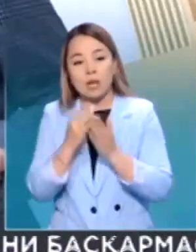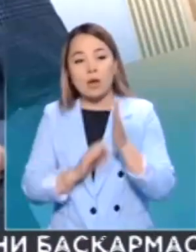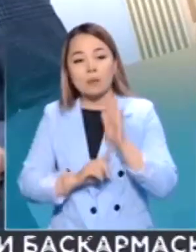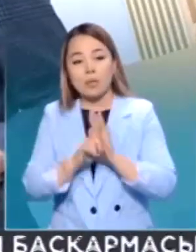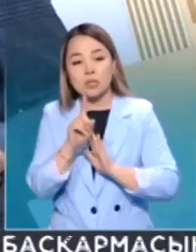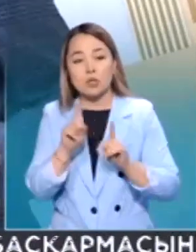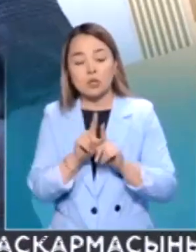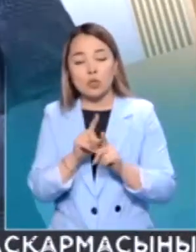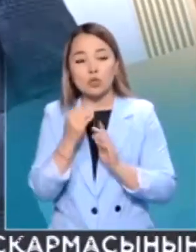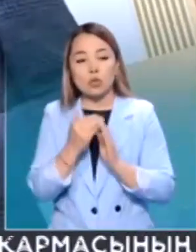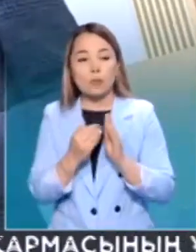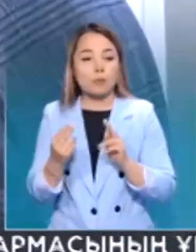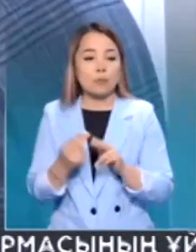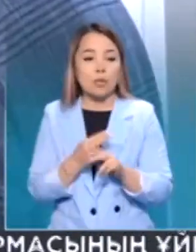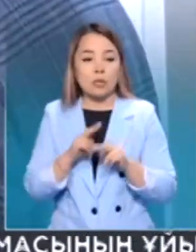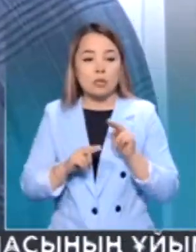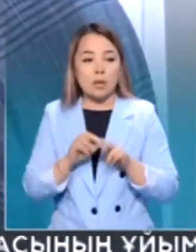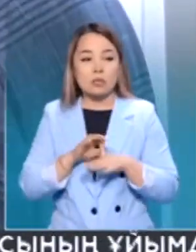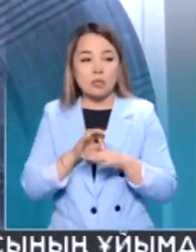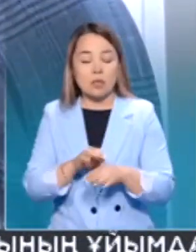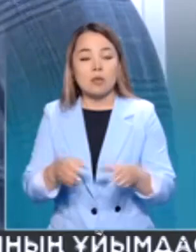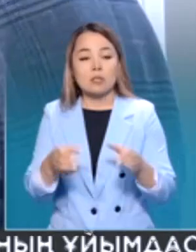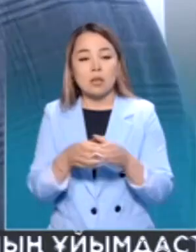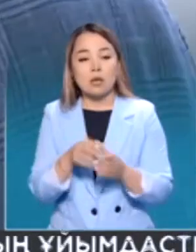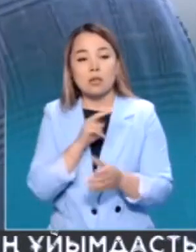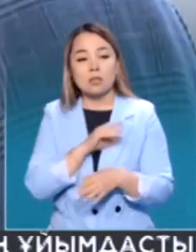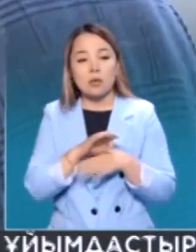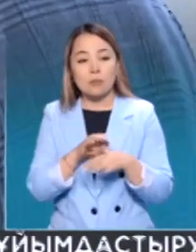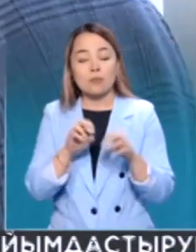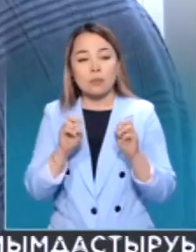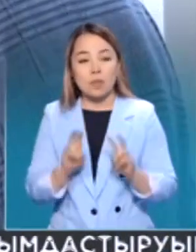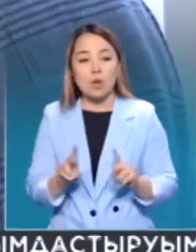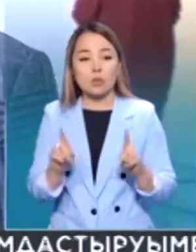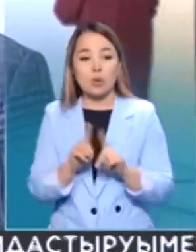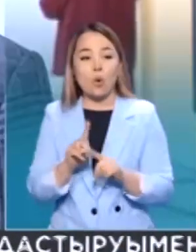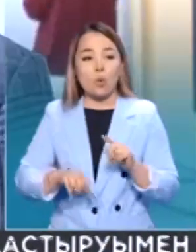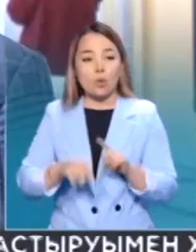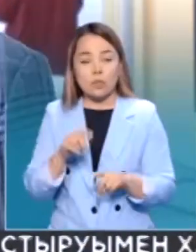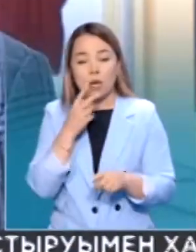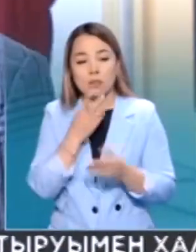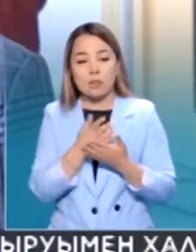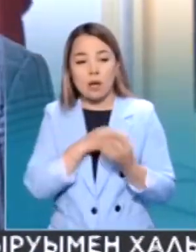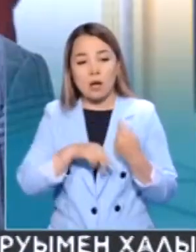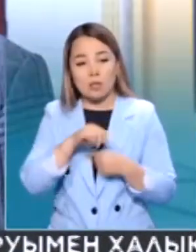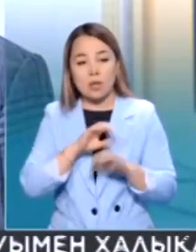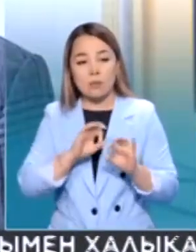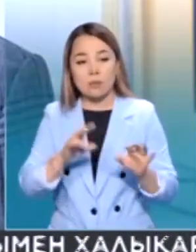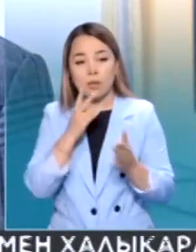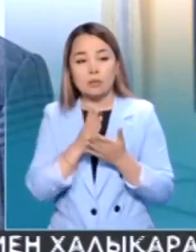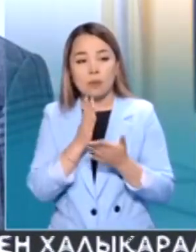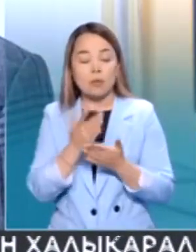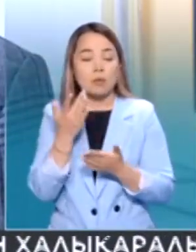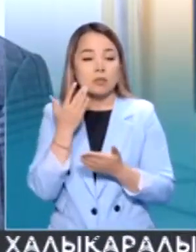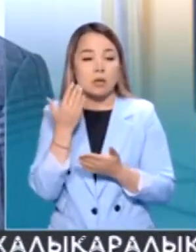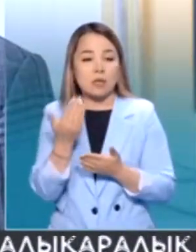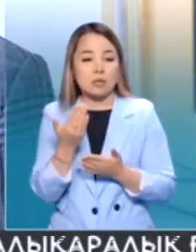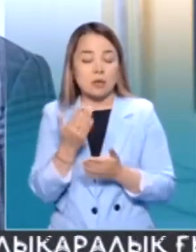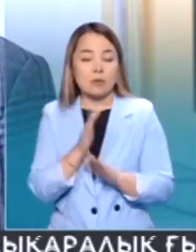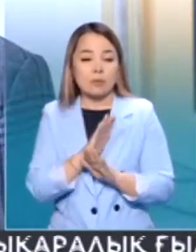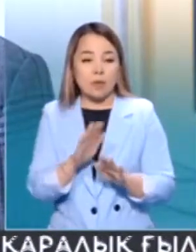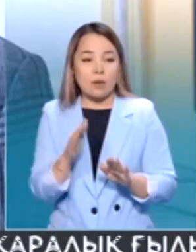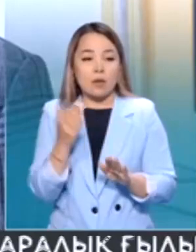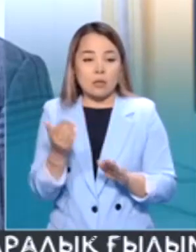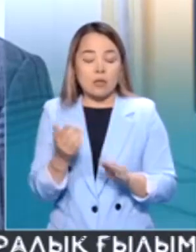баста жүйесіз құрылған. Нәтижесінде сала мамандары қиыншылық көріп келеді, дейді отандық кәсіпкерлер. Не всегда они готовы.